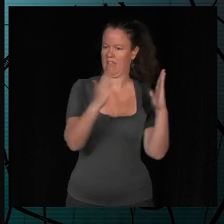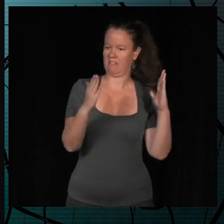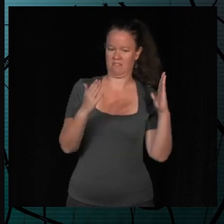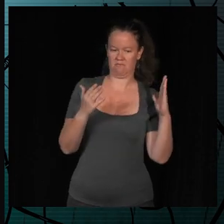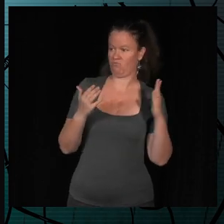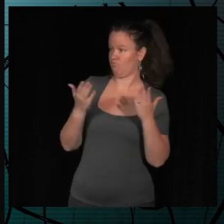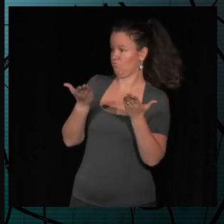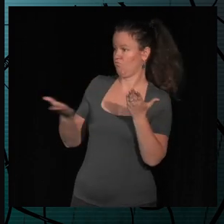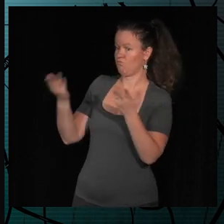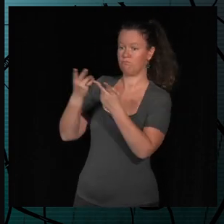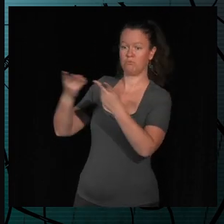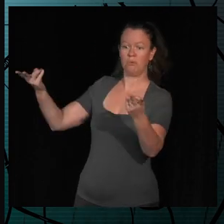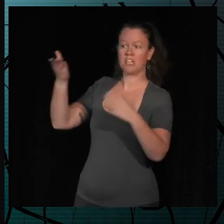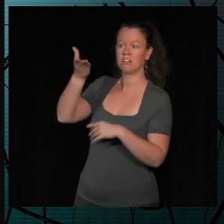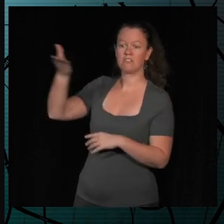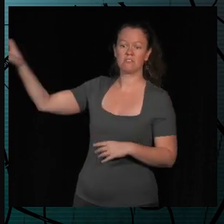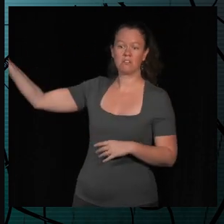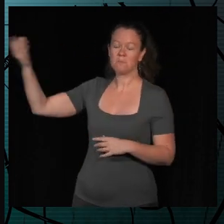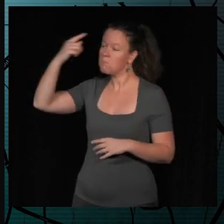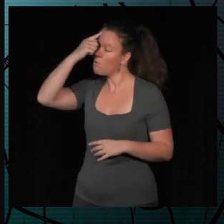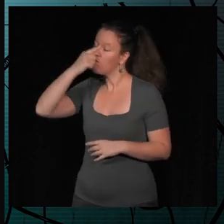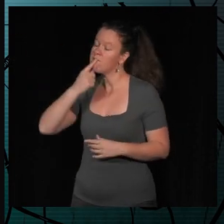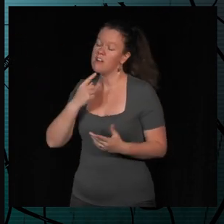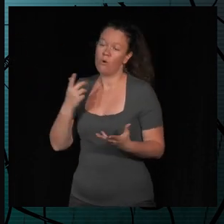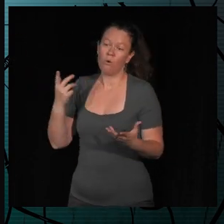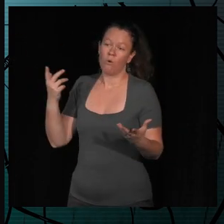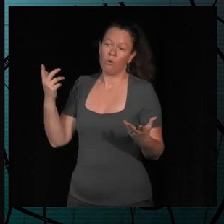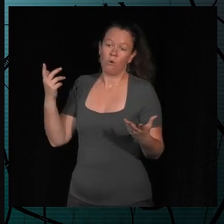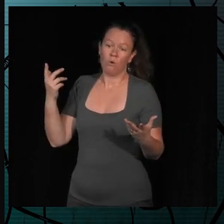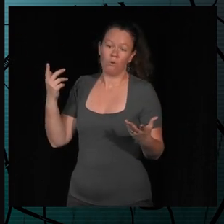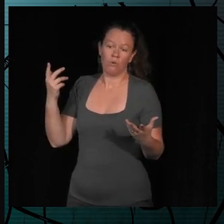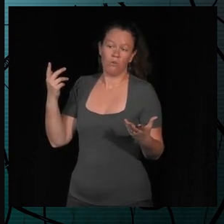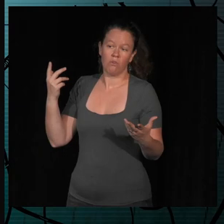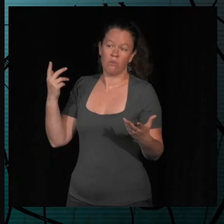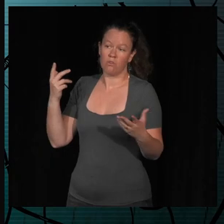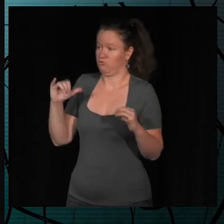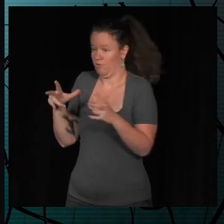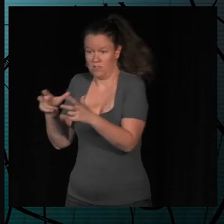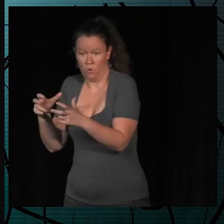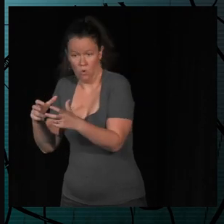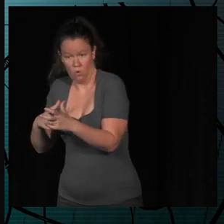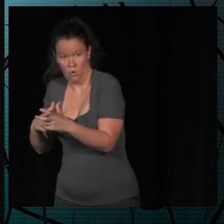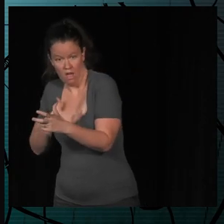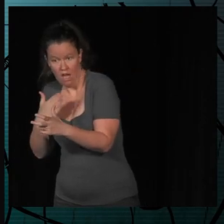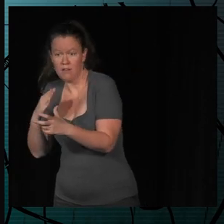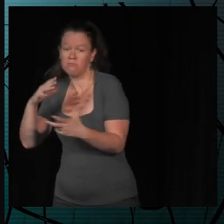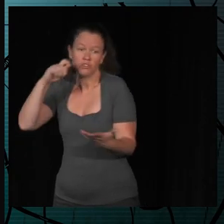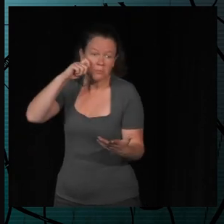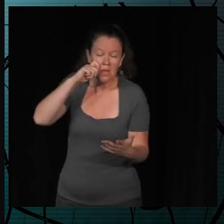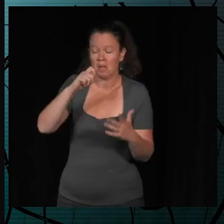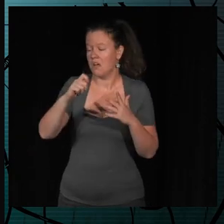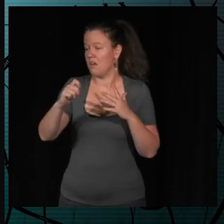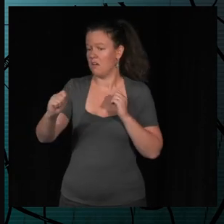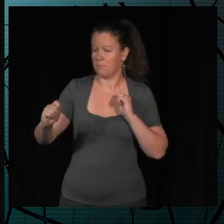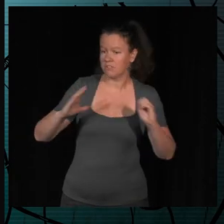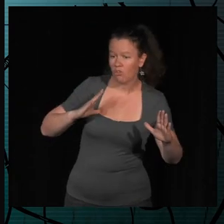public a priori de gens plutôt euh euh voilà dédié à la pratique du jeu vidéo expert médiateur